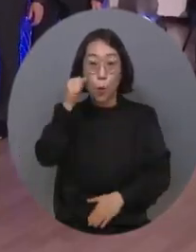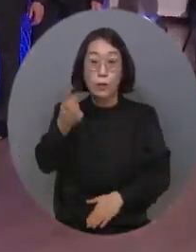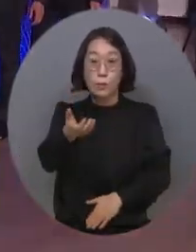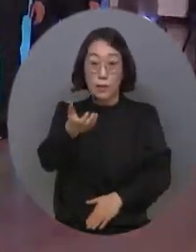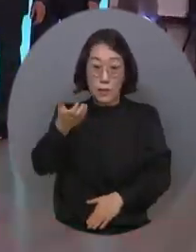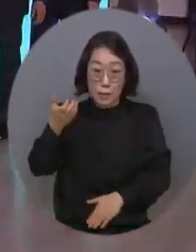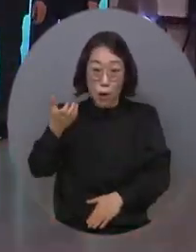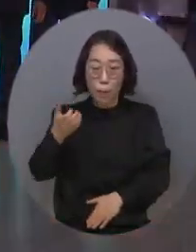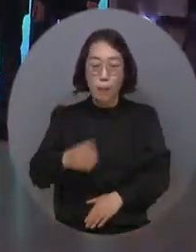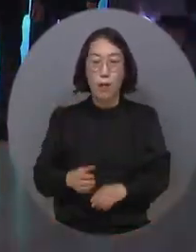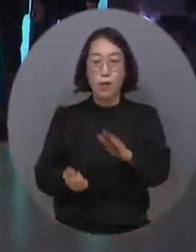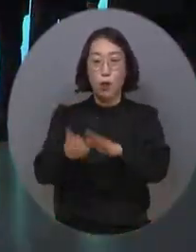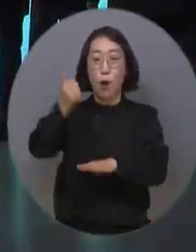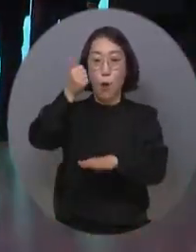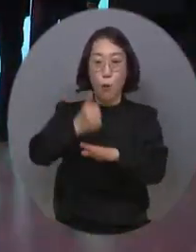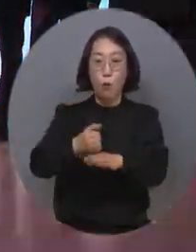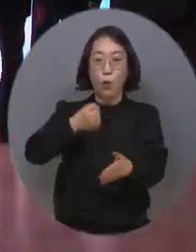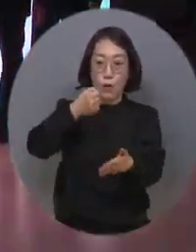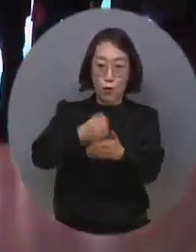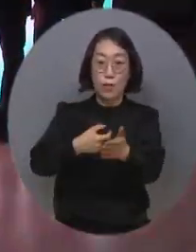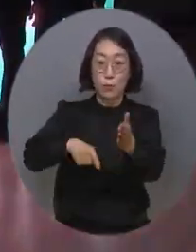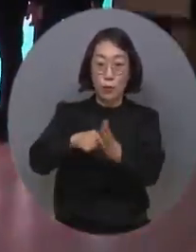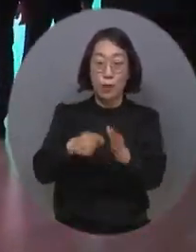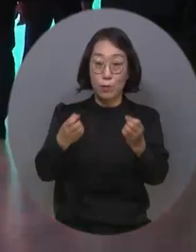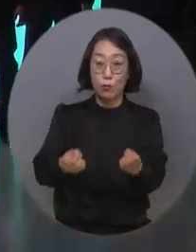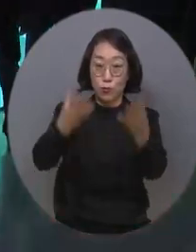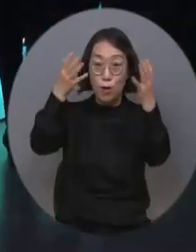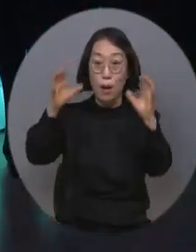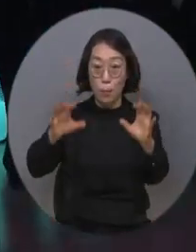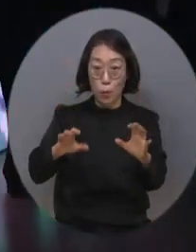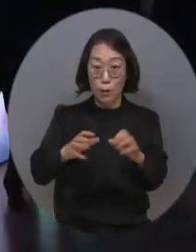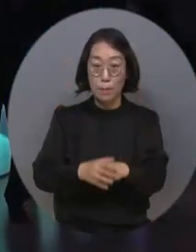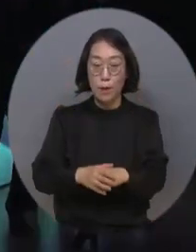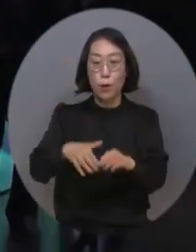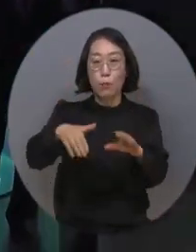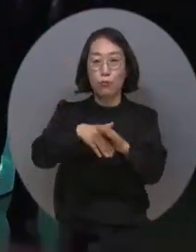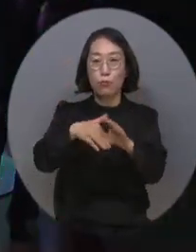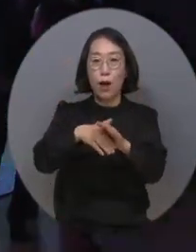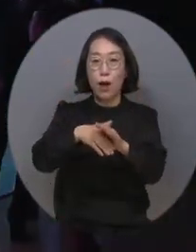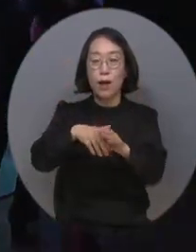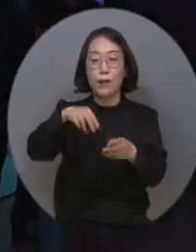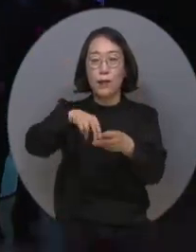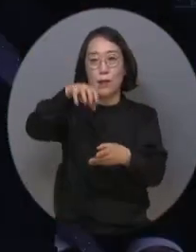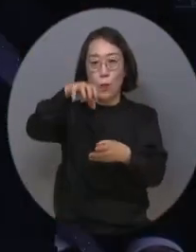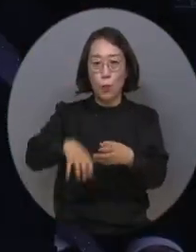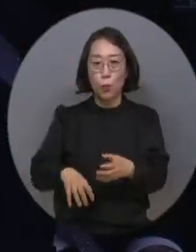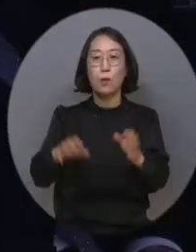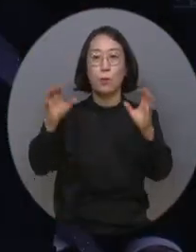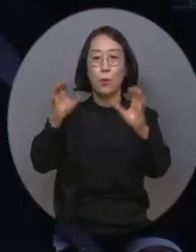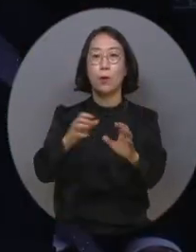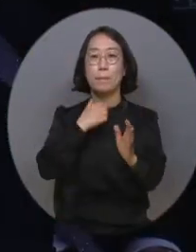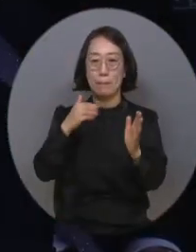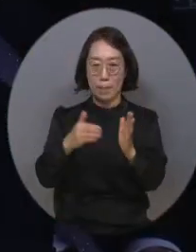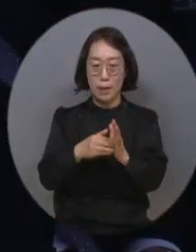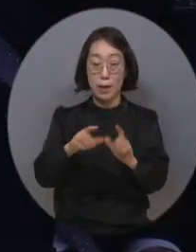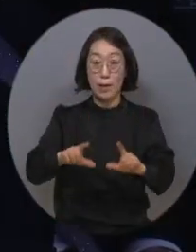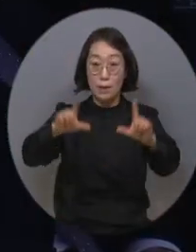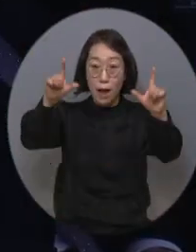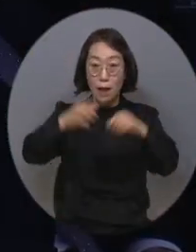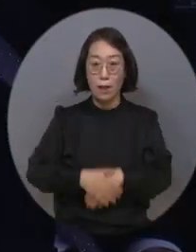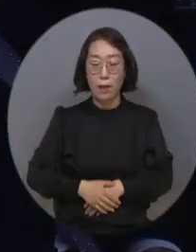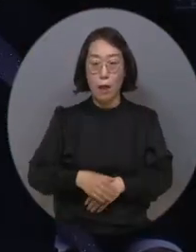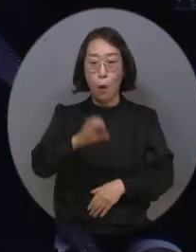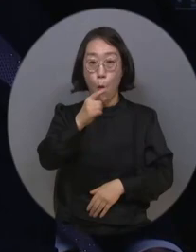양체전 성공 개최 다짐 대회가 지난 23일 완도군 생활문화센터에서 열렸습니다 이날 행사에는